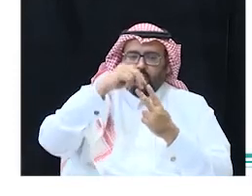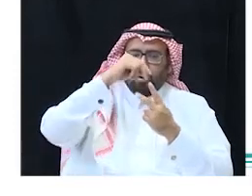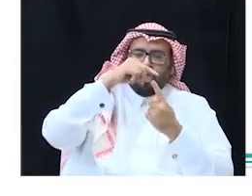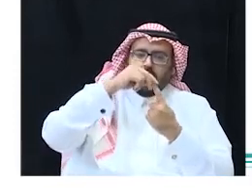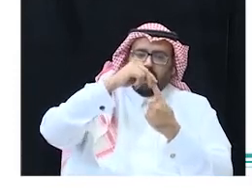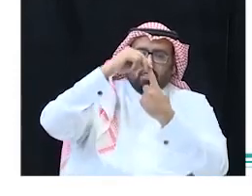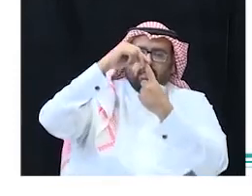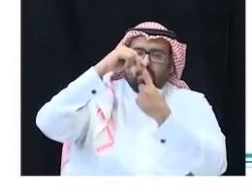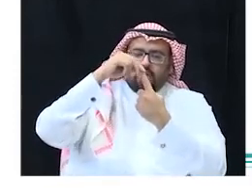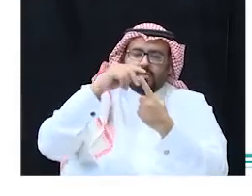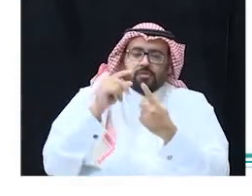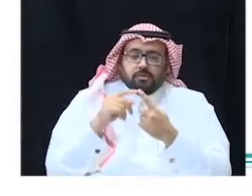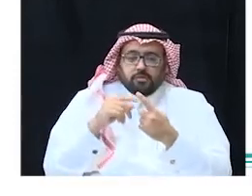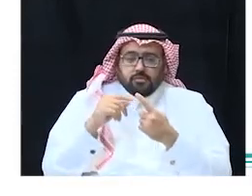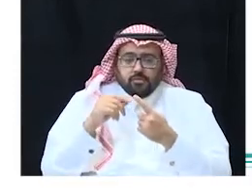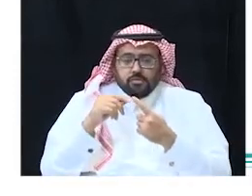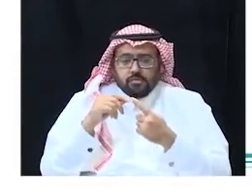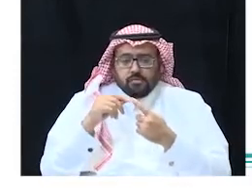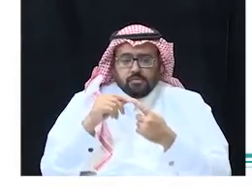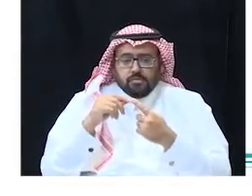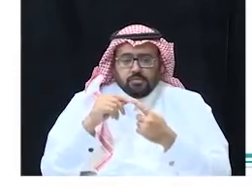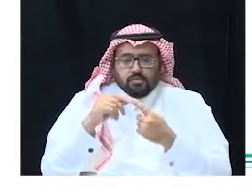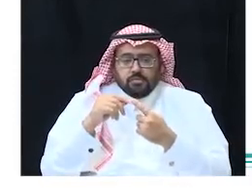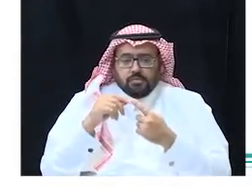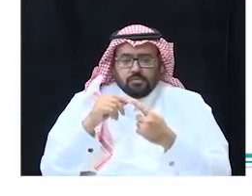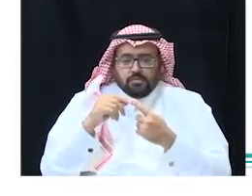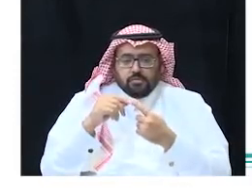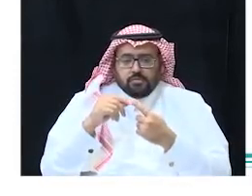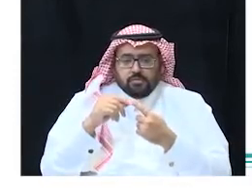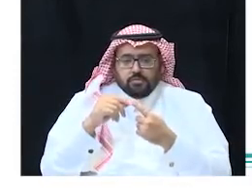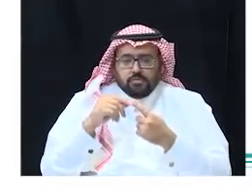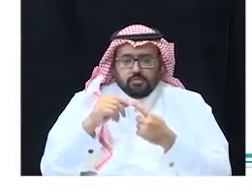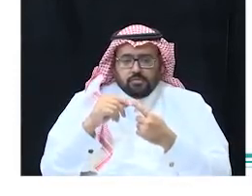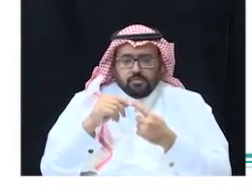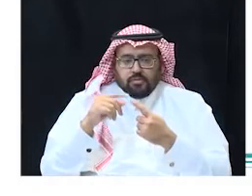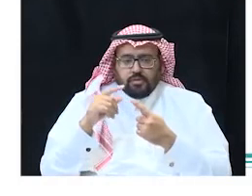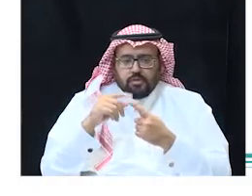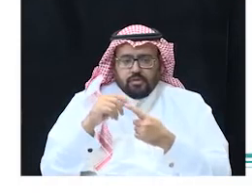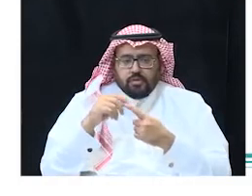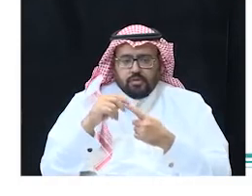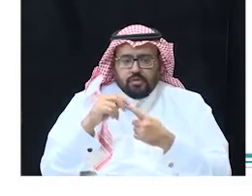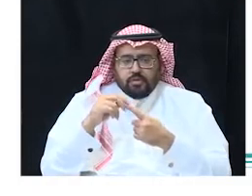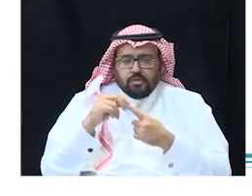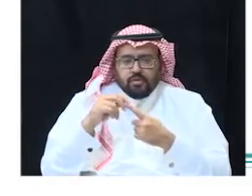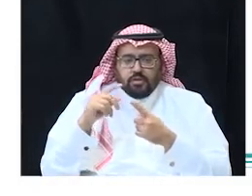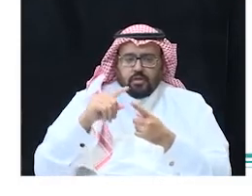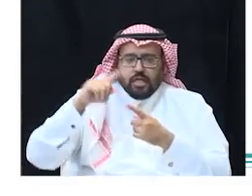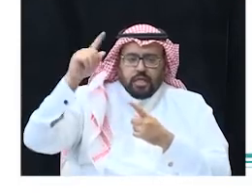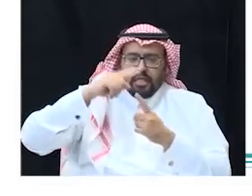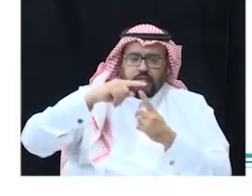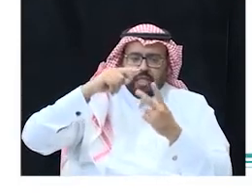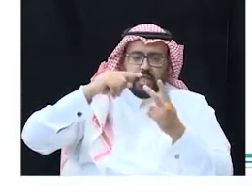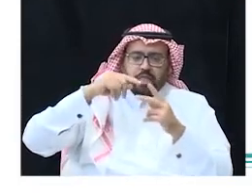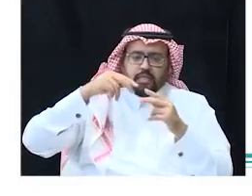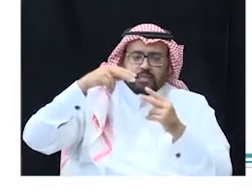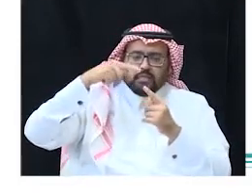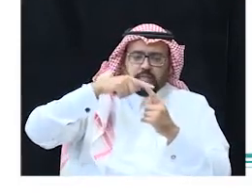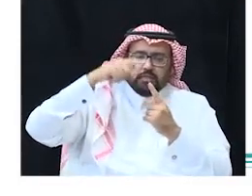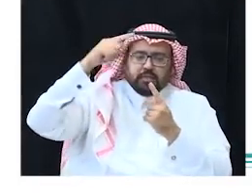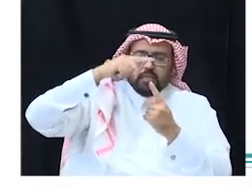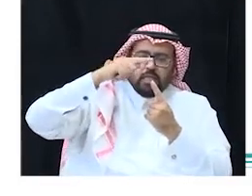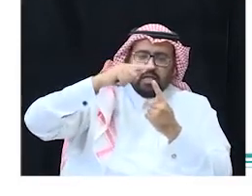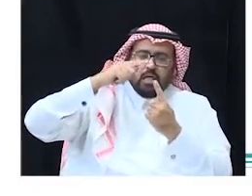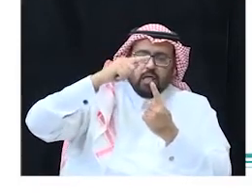عليه فسببت له قوة جذب. قوة الجذب هذه حتى لو لم يتلامس المغناطيس مع نفس